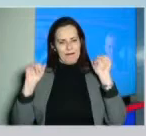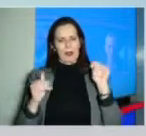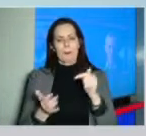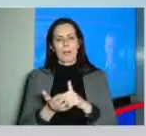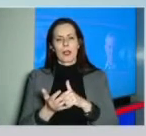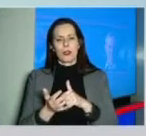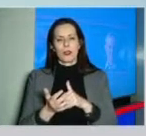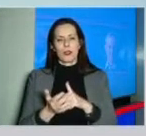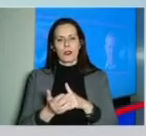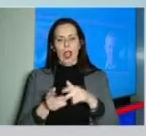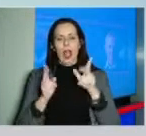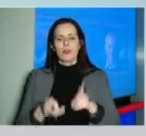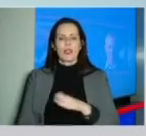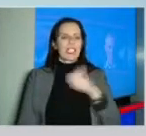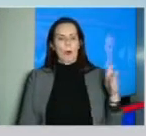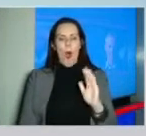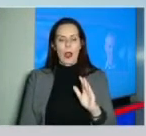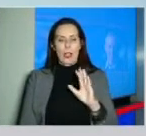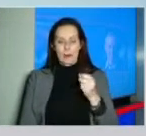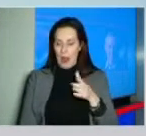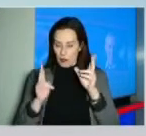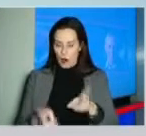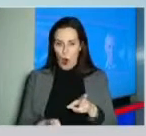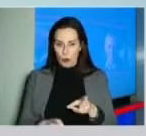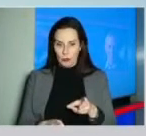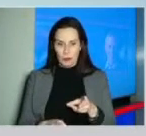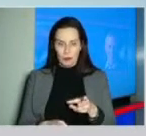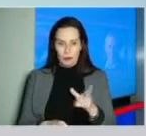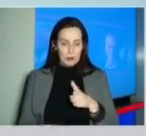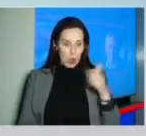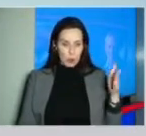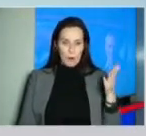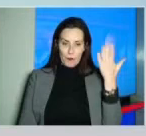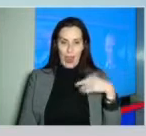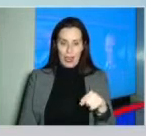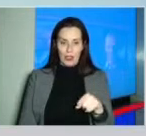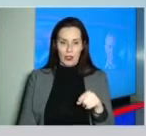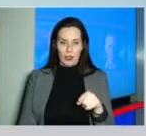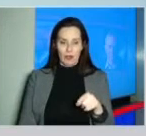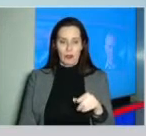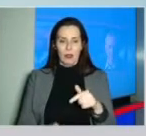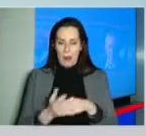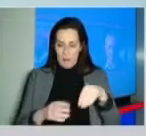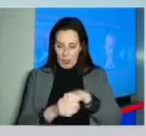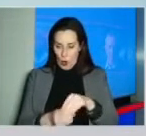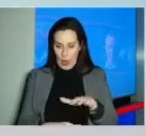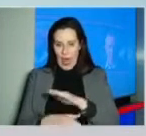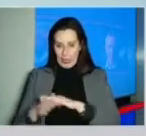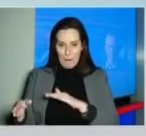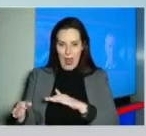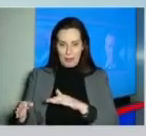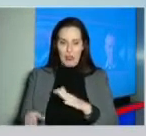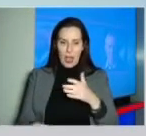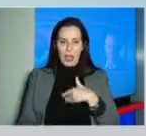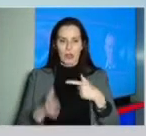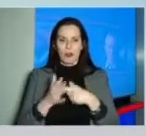מכיוון שהאלטרנטיבה היא שמאל. אם האלטרנטיבה לא הייתה שמאל, והיינו משחקים בתוך המחנה הימני, אז